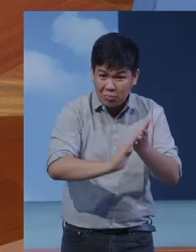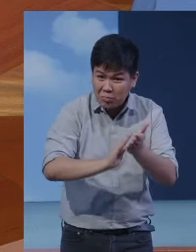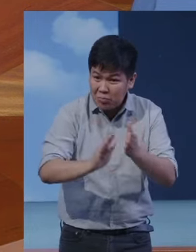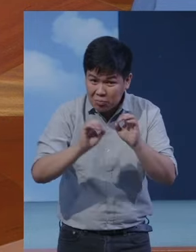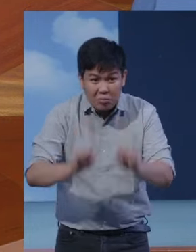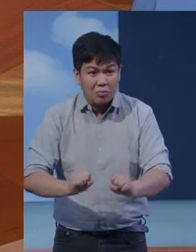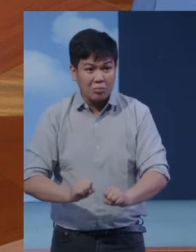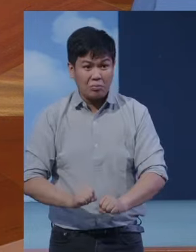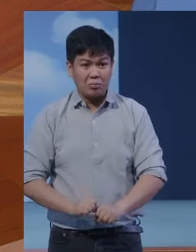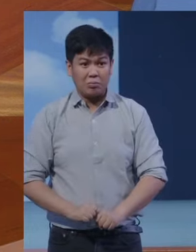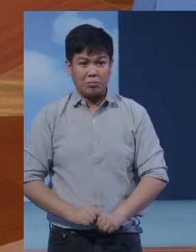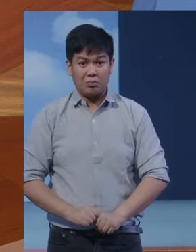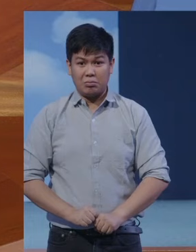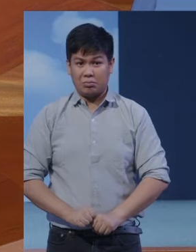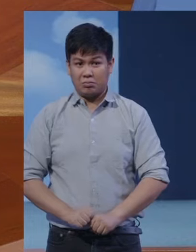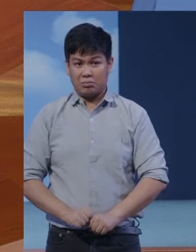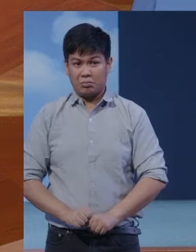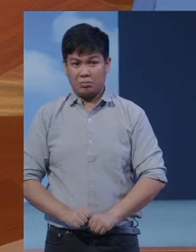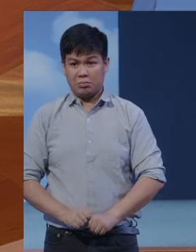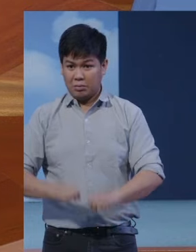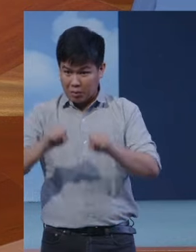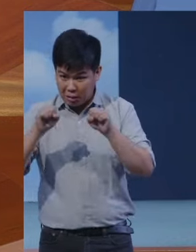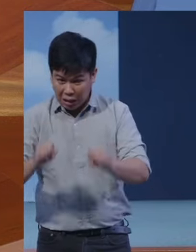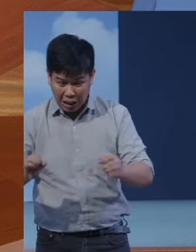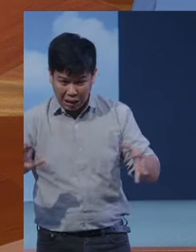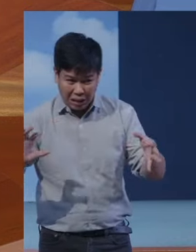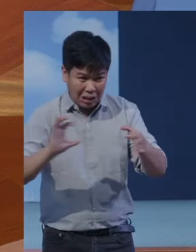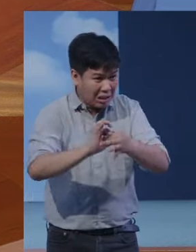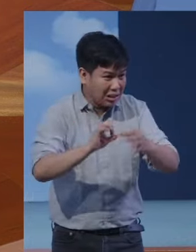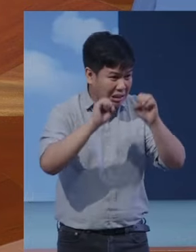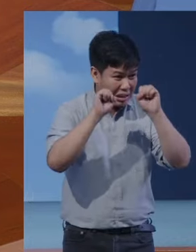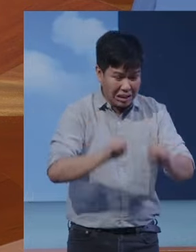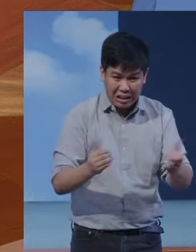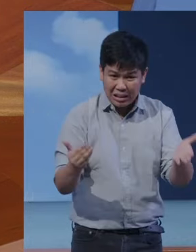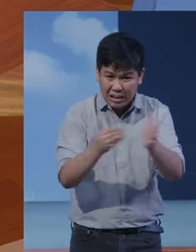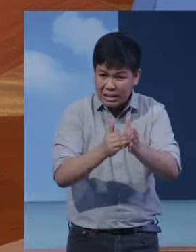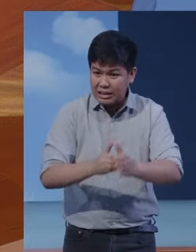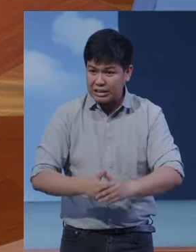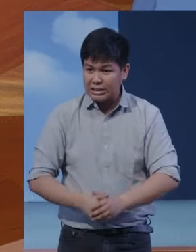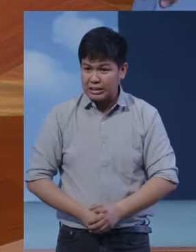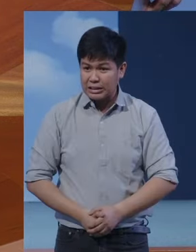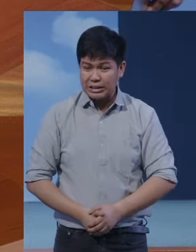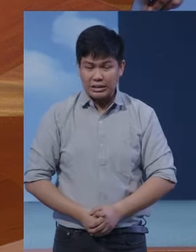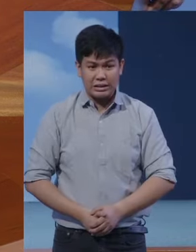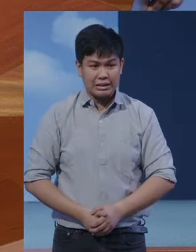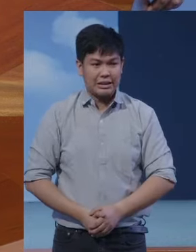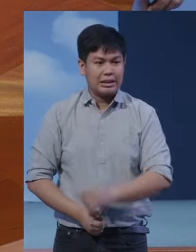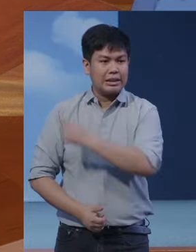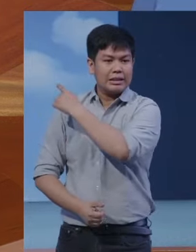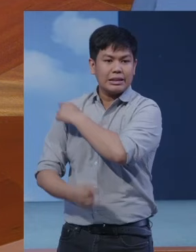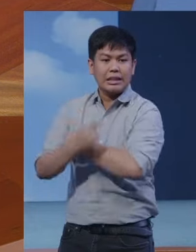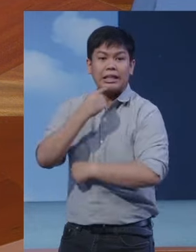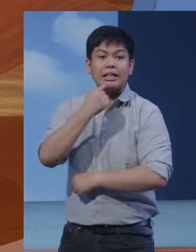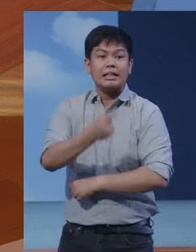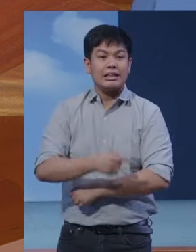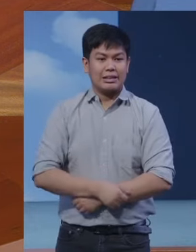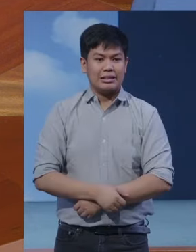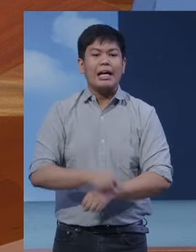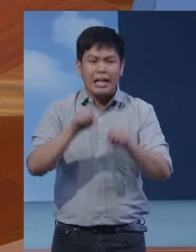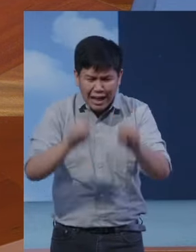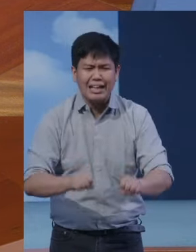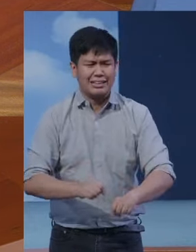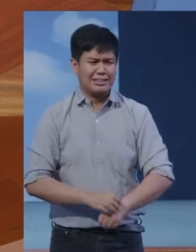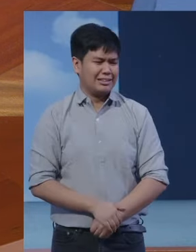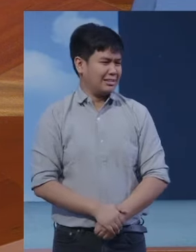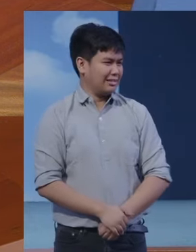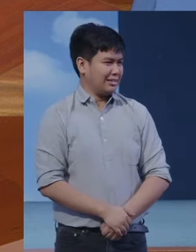magpatawad Pwede ba na magkasundo mga kapatid Pwede